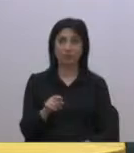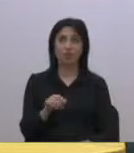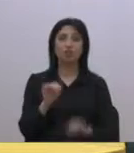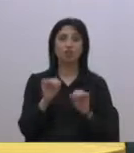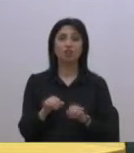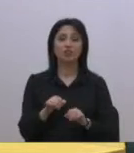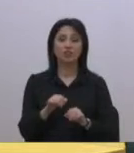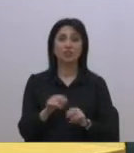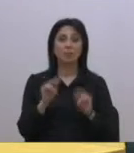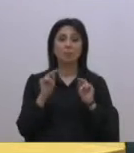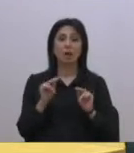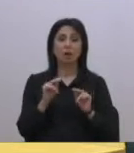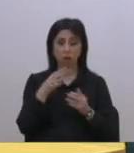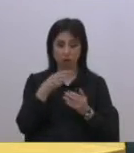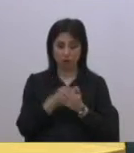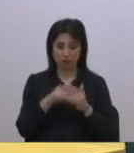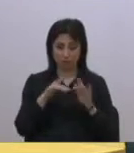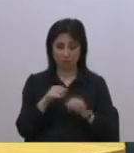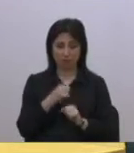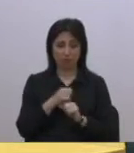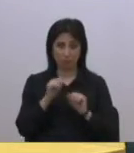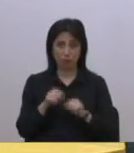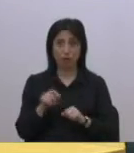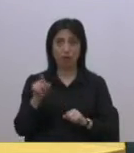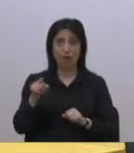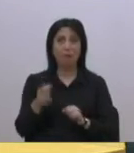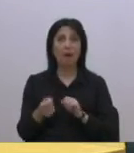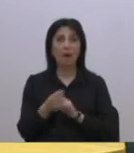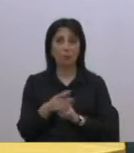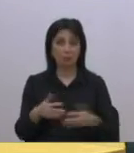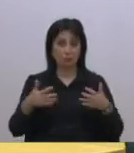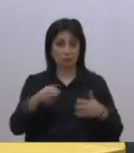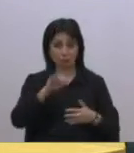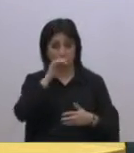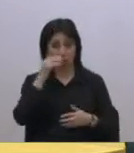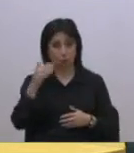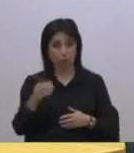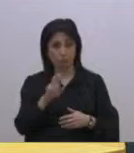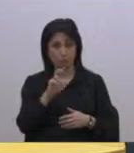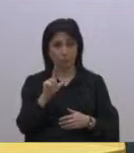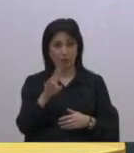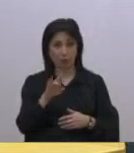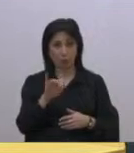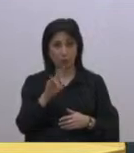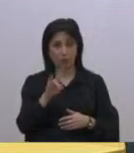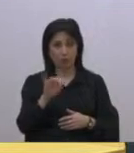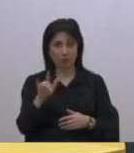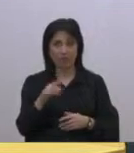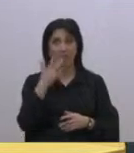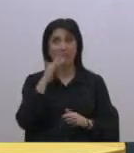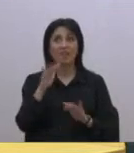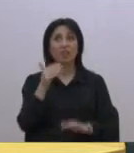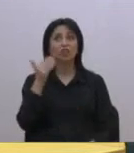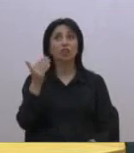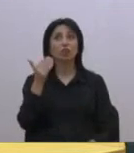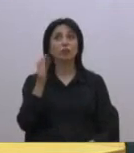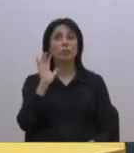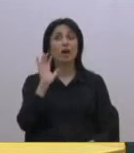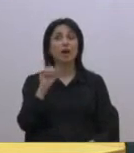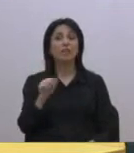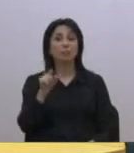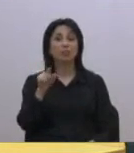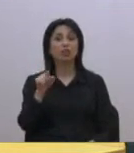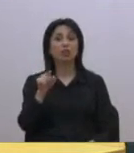შეეძლო პატიოსნად თავისი საქმის გაკეთება. ამან გამოიწვია აი ზუსტად ის ნაციონალური მოძრაობის